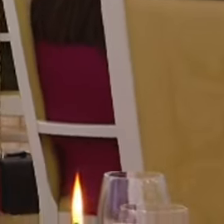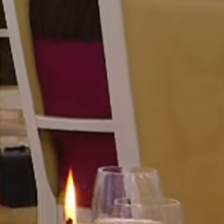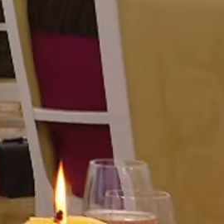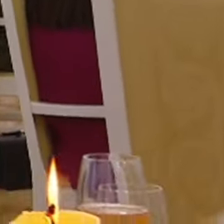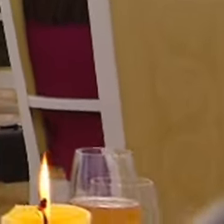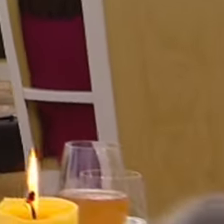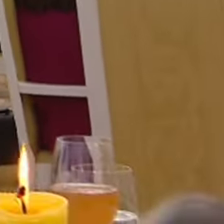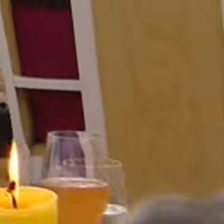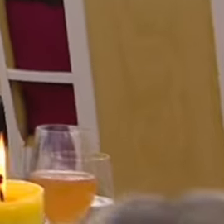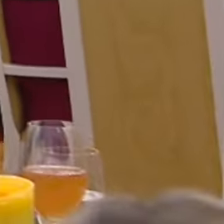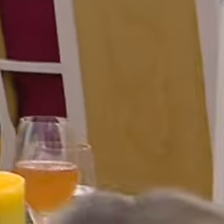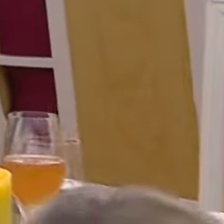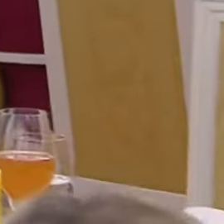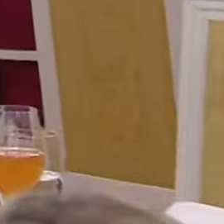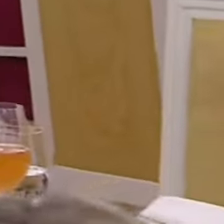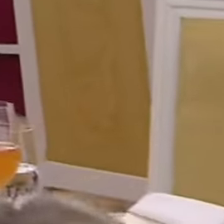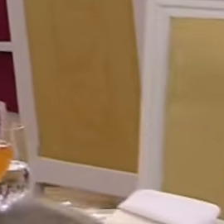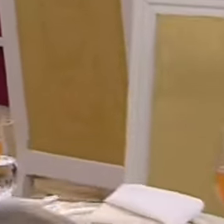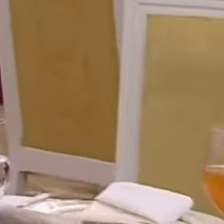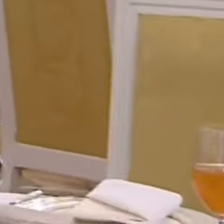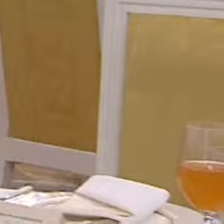Upė verk, ne, neverk,